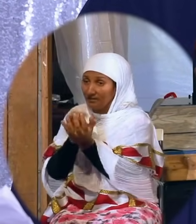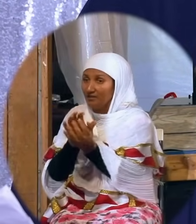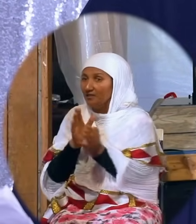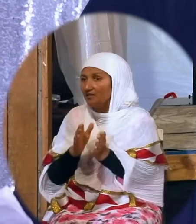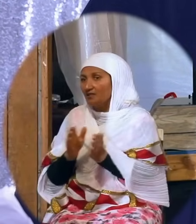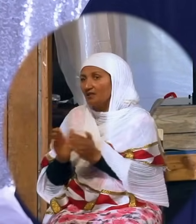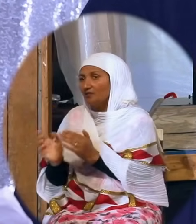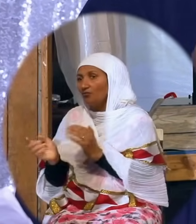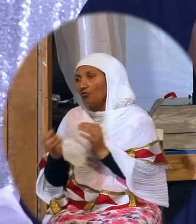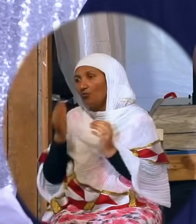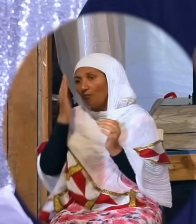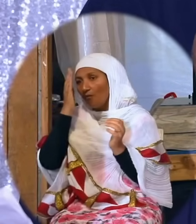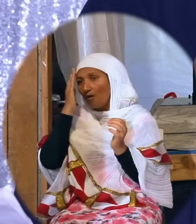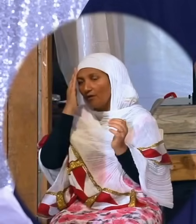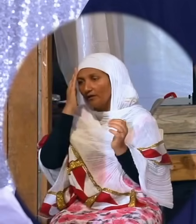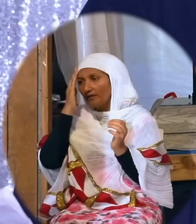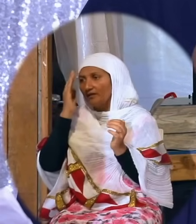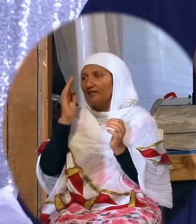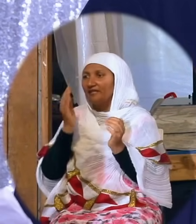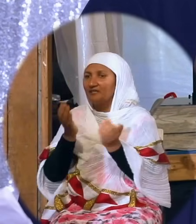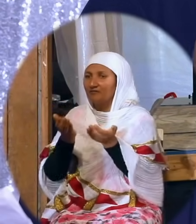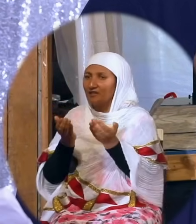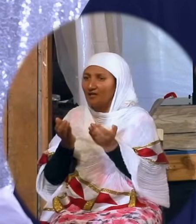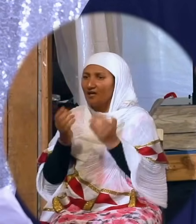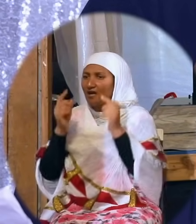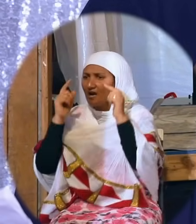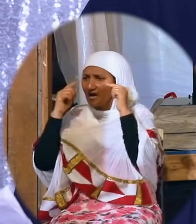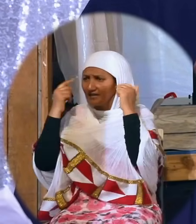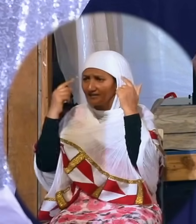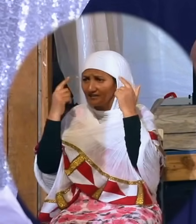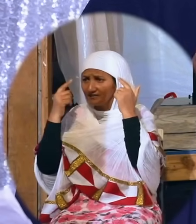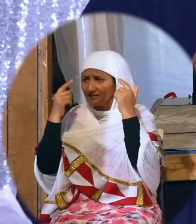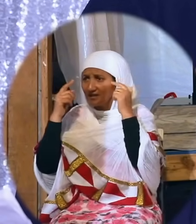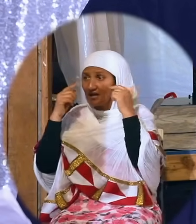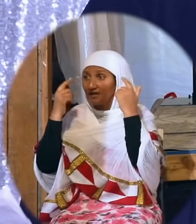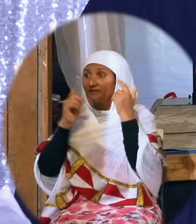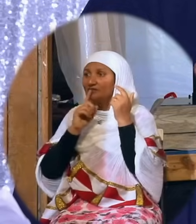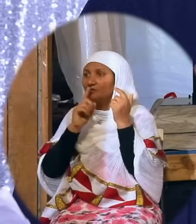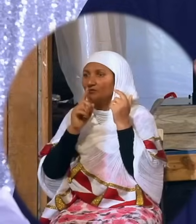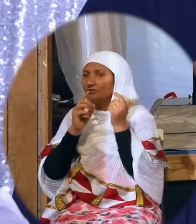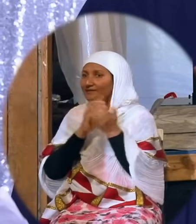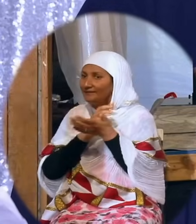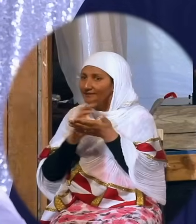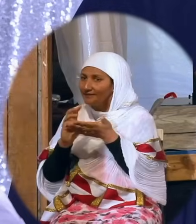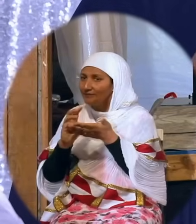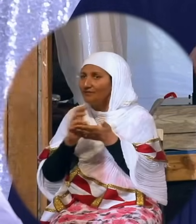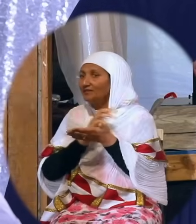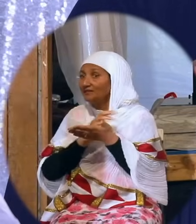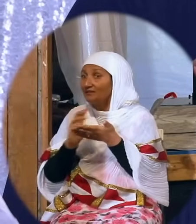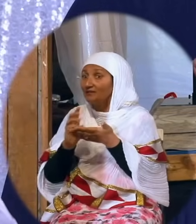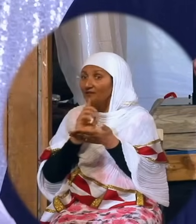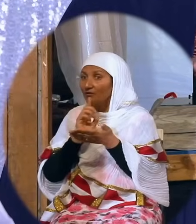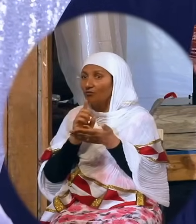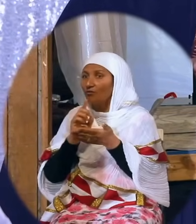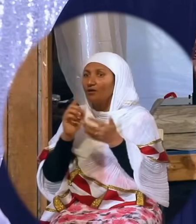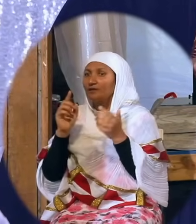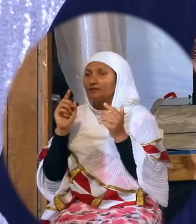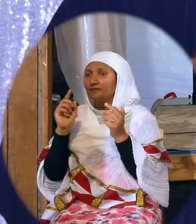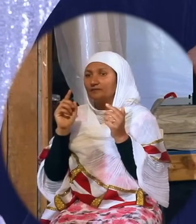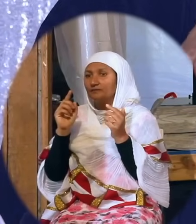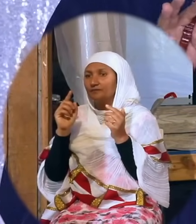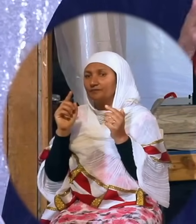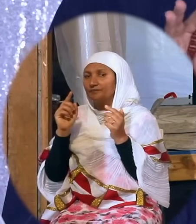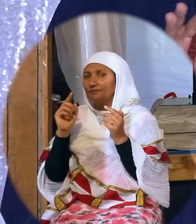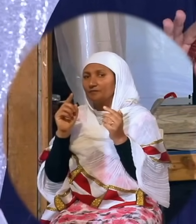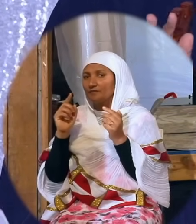ነው። ስለዚህ አጥያት አጥያት ነው ጽድቅ ጽድቅ ነው አቋማችን ግልጽ ባለ ሁኔታ መቀመጥ